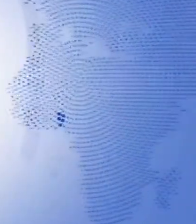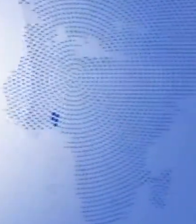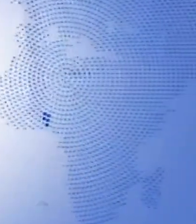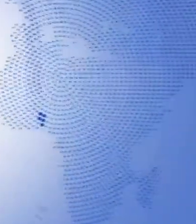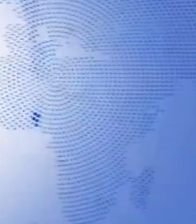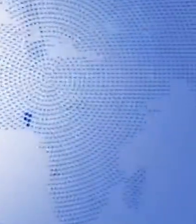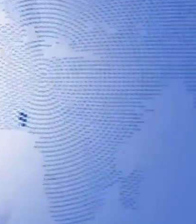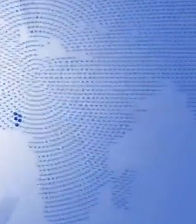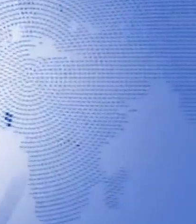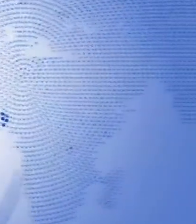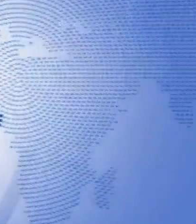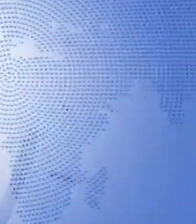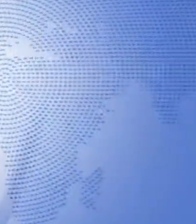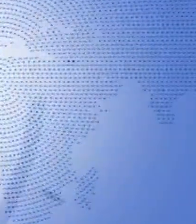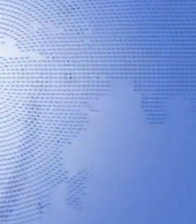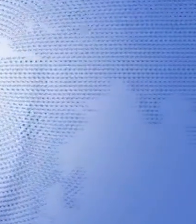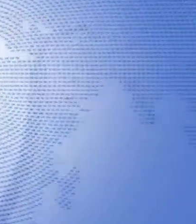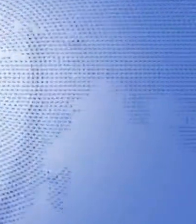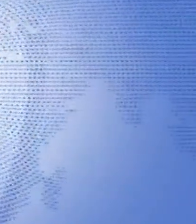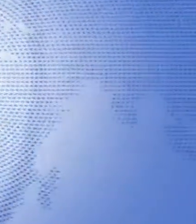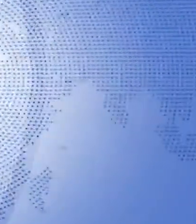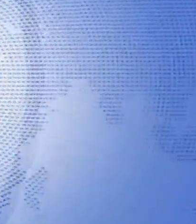investissements.